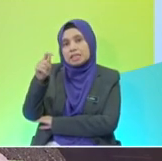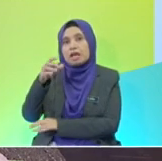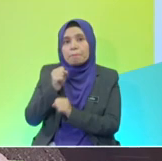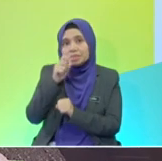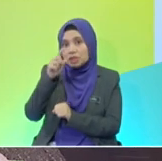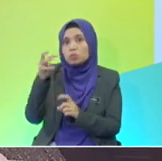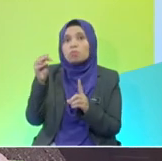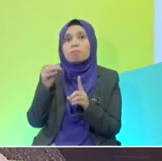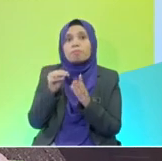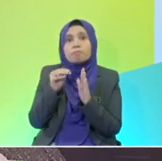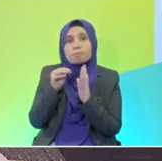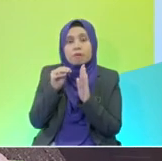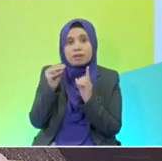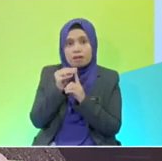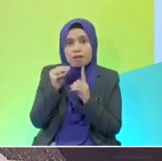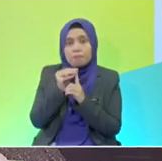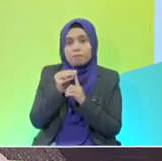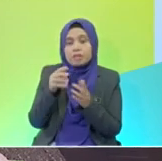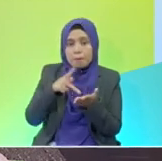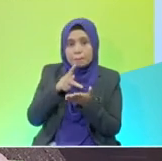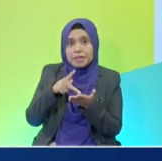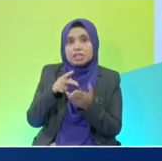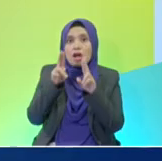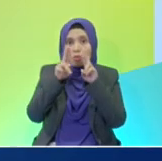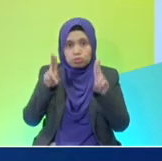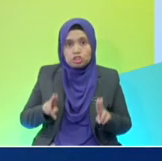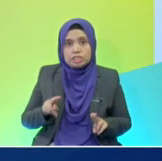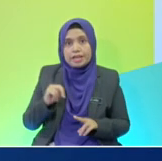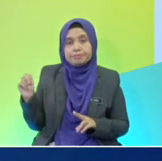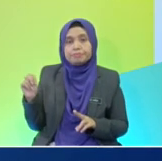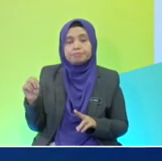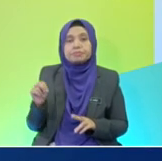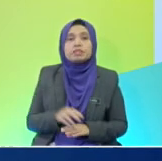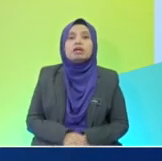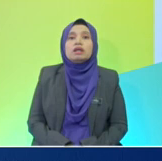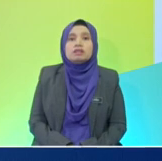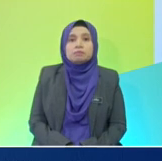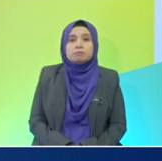Oke kemudian pena ujian Oke seterusnya adalah